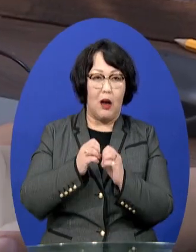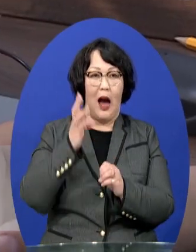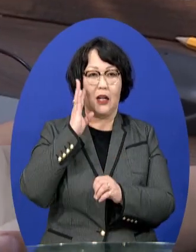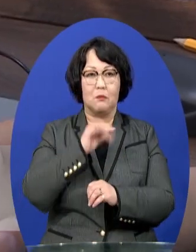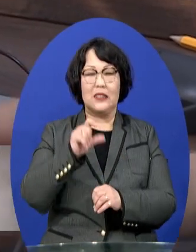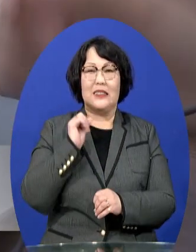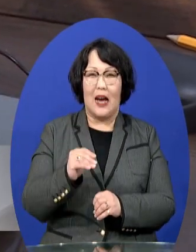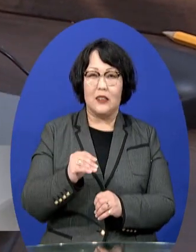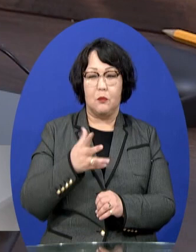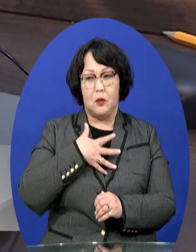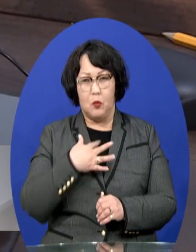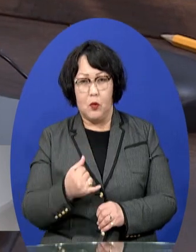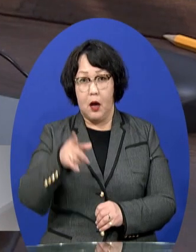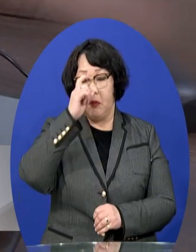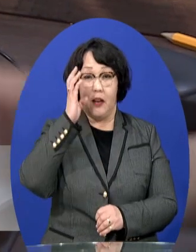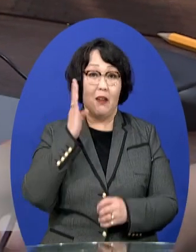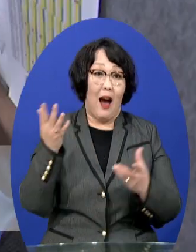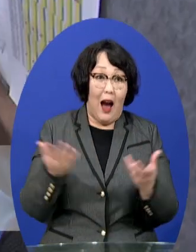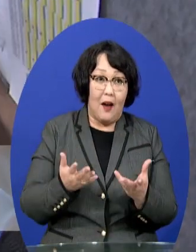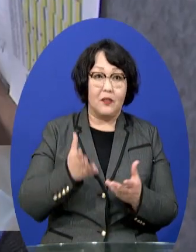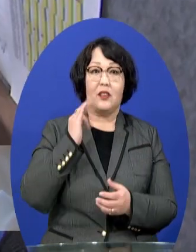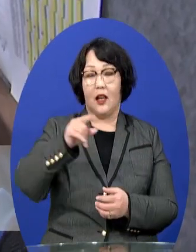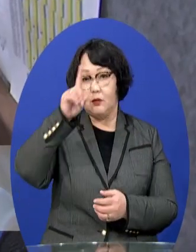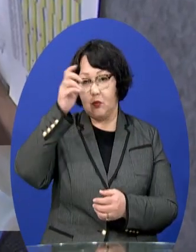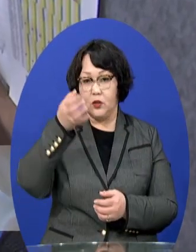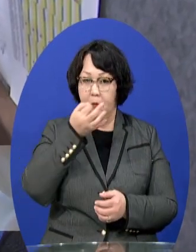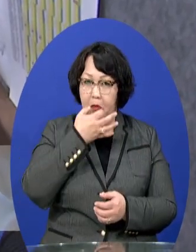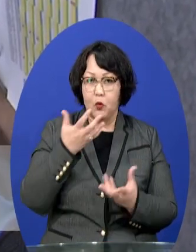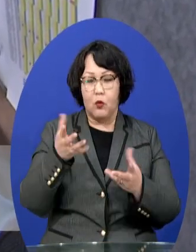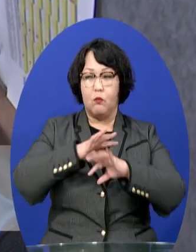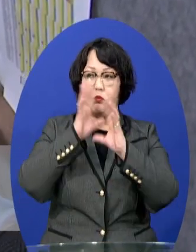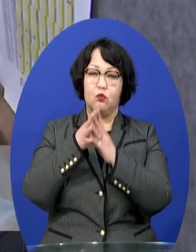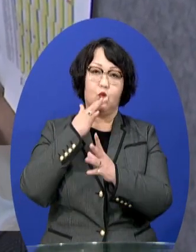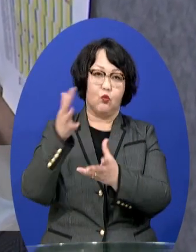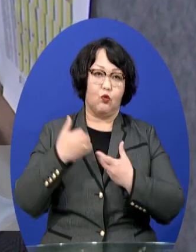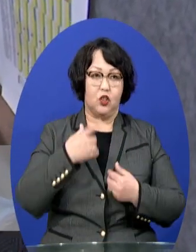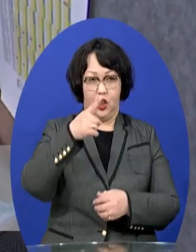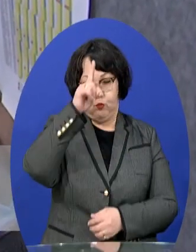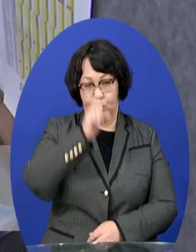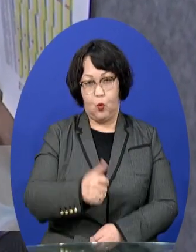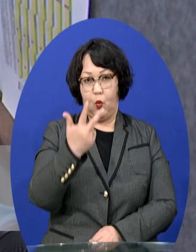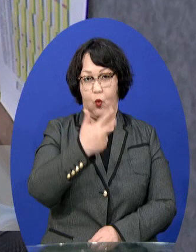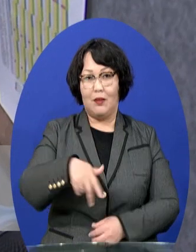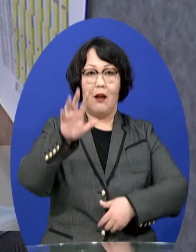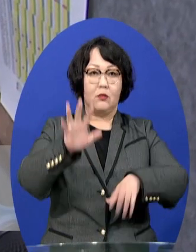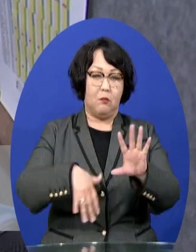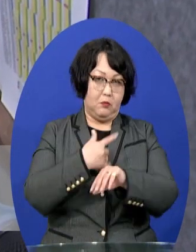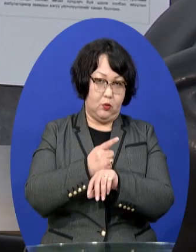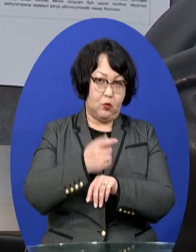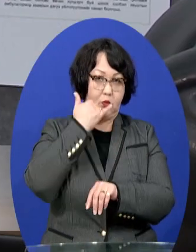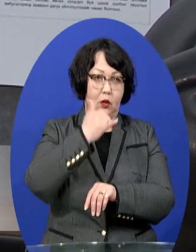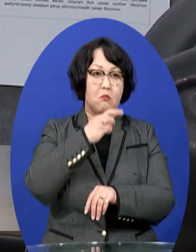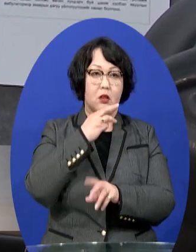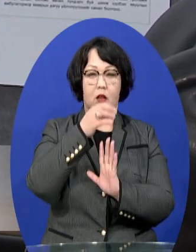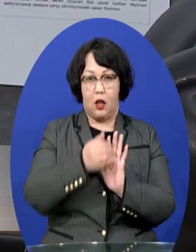эмнэлэгт хэвтэх зэрэг цогц мэдээллийг тэднээс авах юм а. Нэг эмч дунджаар 3-15 минутын хугацаанд утсаар мэдээллийг өгч байна.